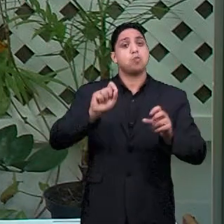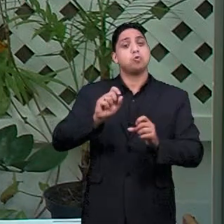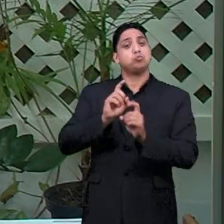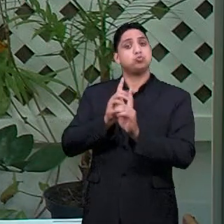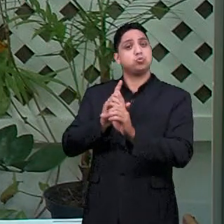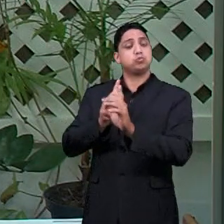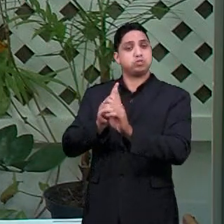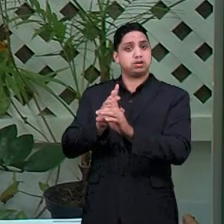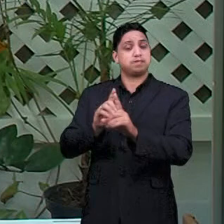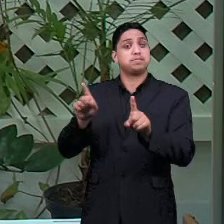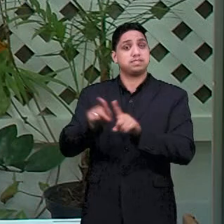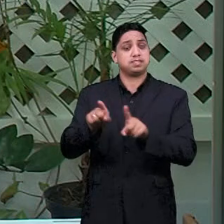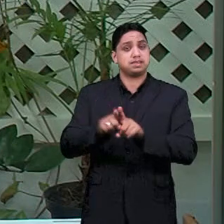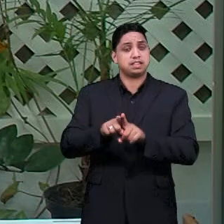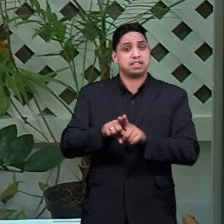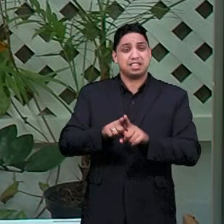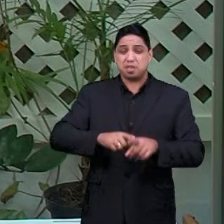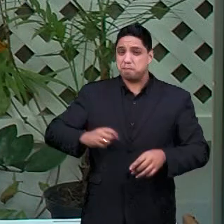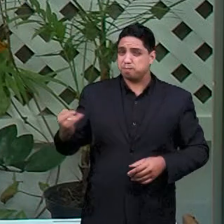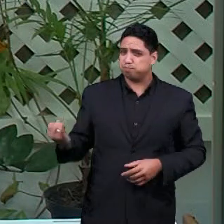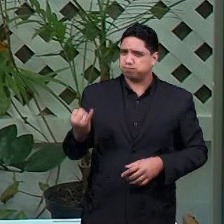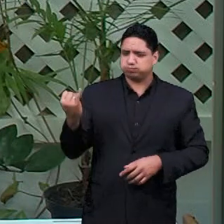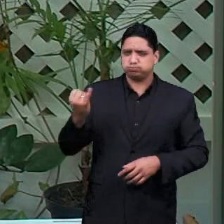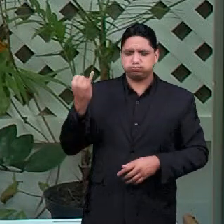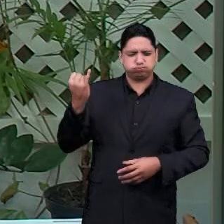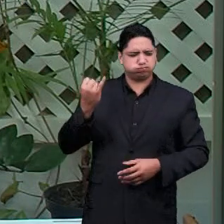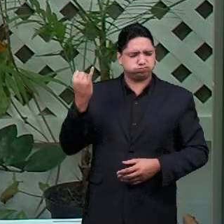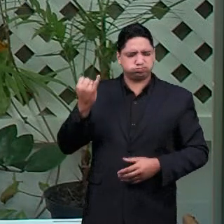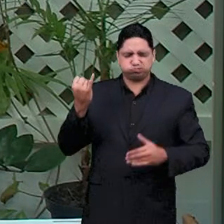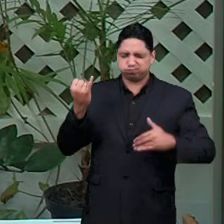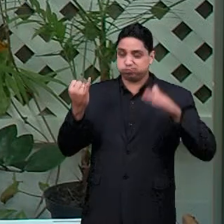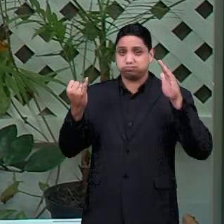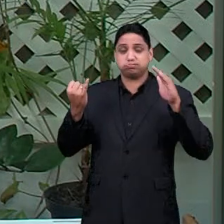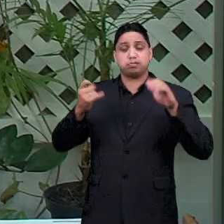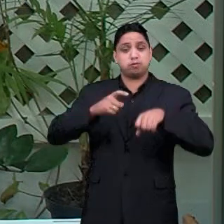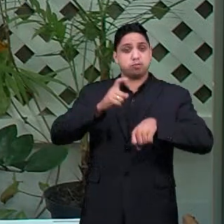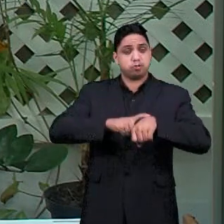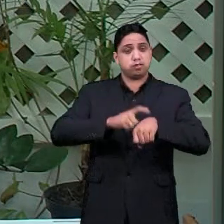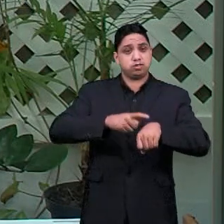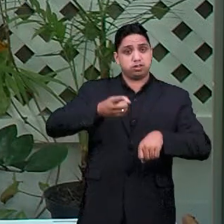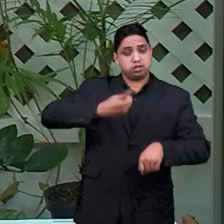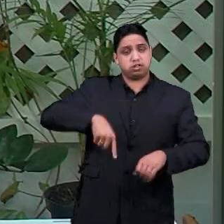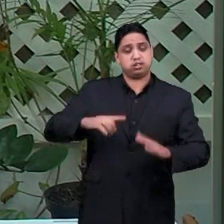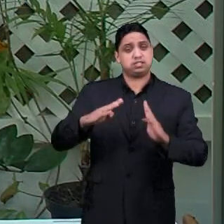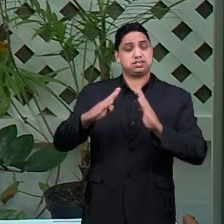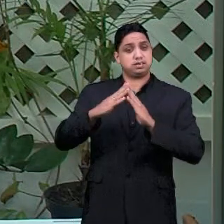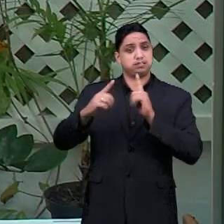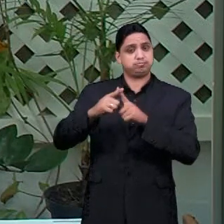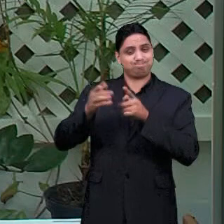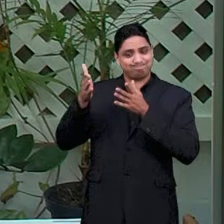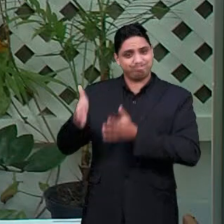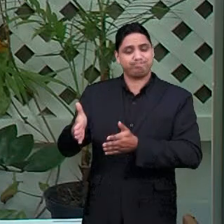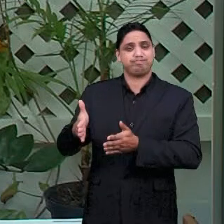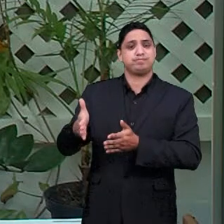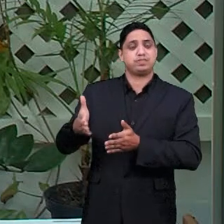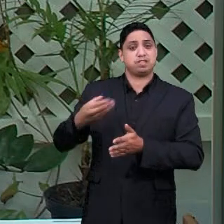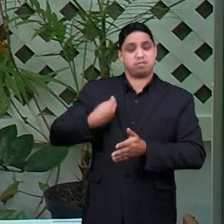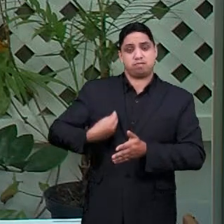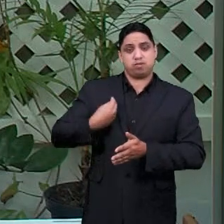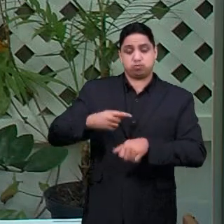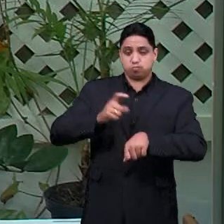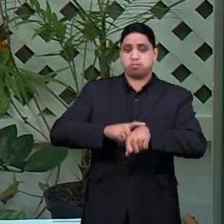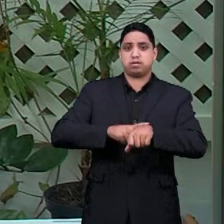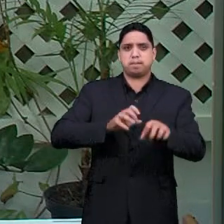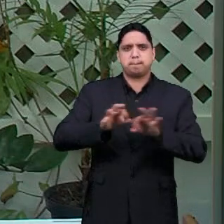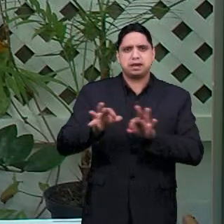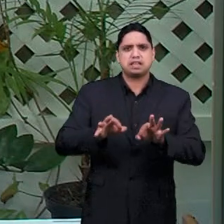qui sont doctrinaires et de très grande importance pour le moment où l'Église vit, quand elle se prépare. Chaque personne,